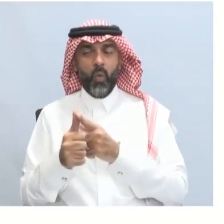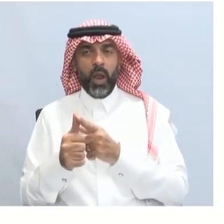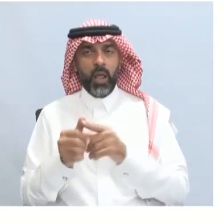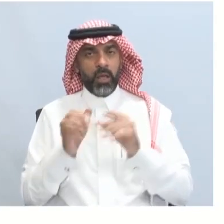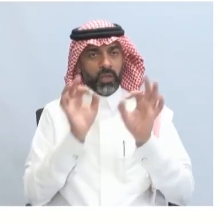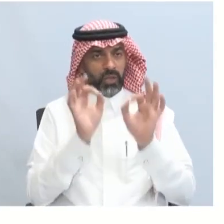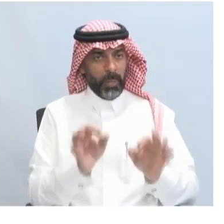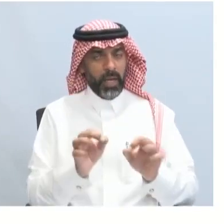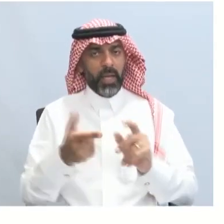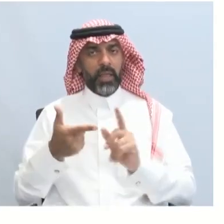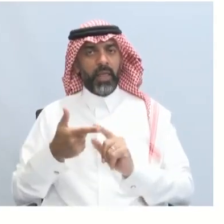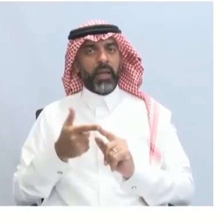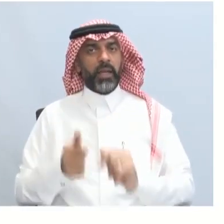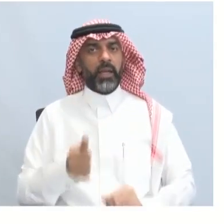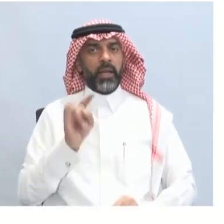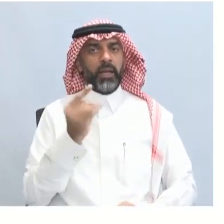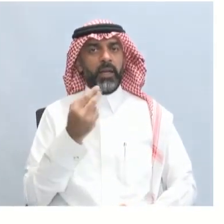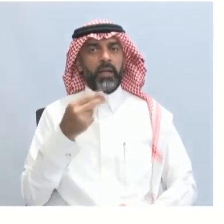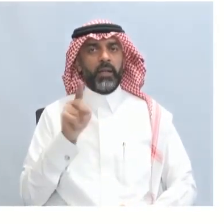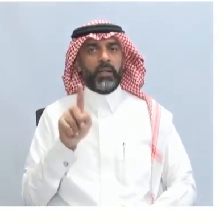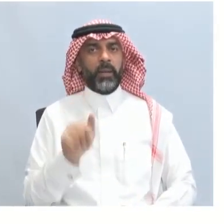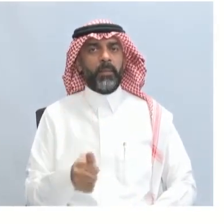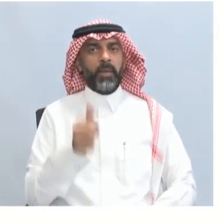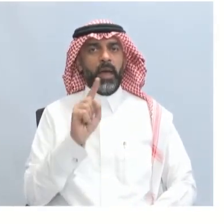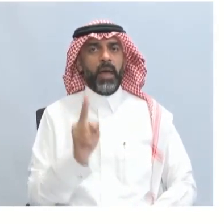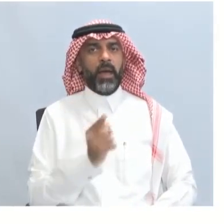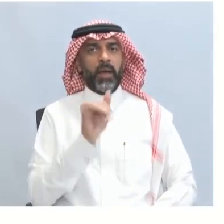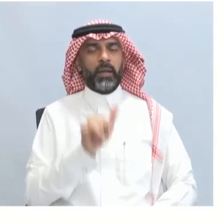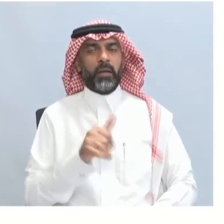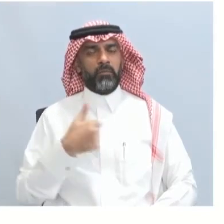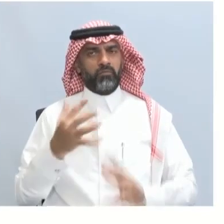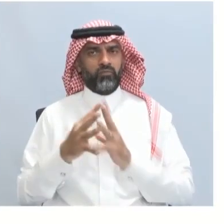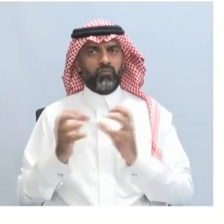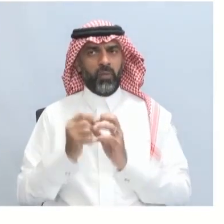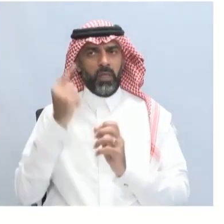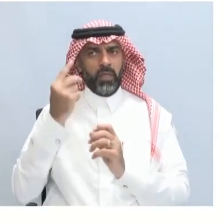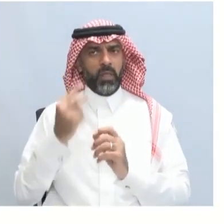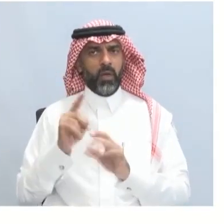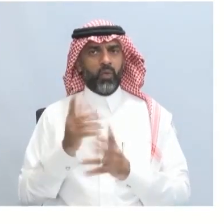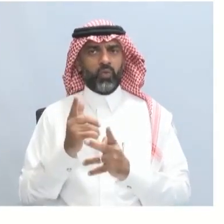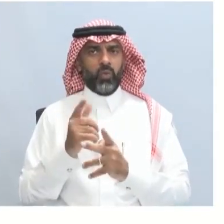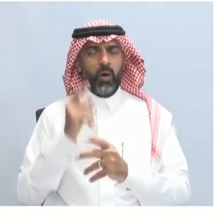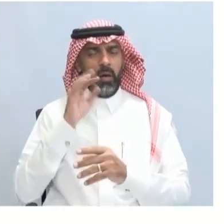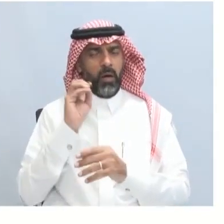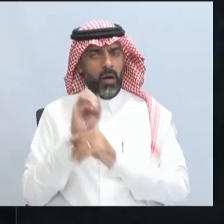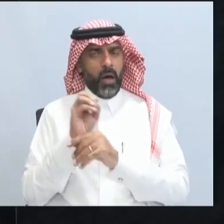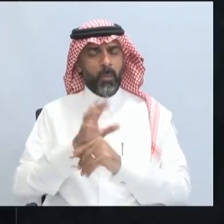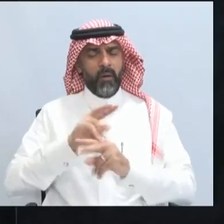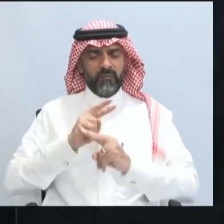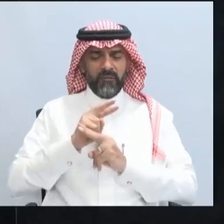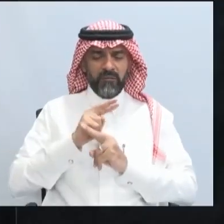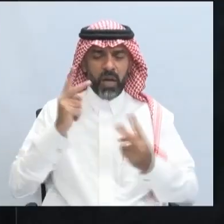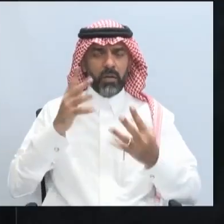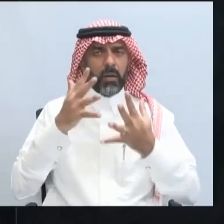او شخصا اعتباريا ووضحنا في الدرس السابق ان هناك فرق كبير بين